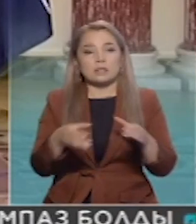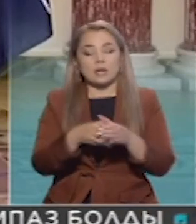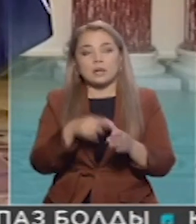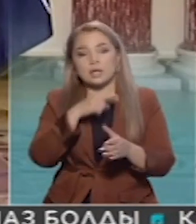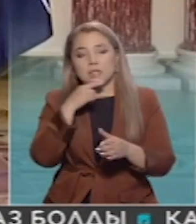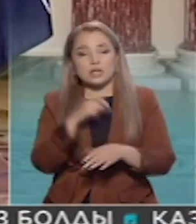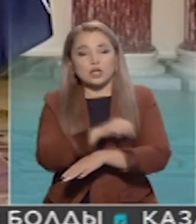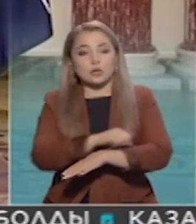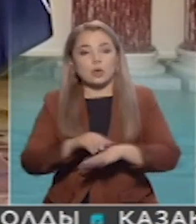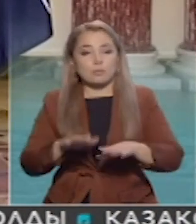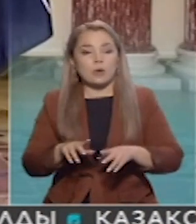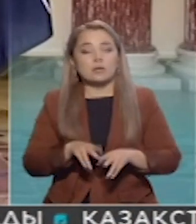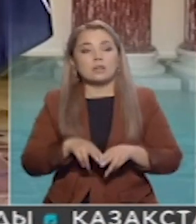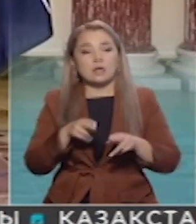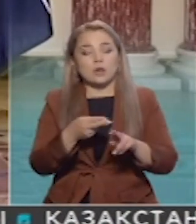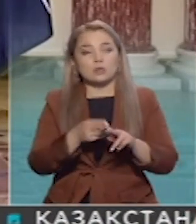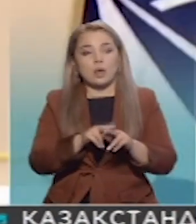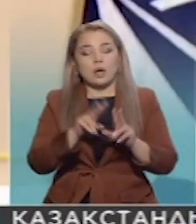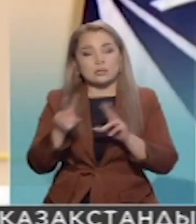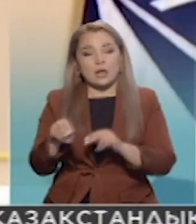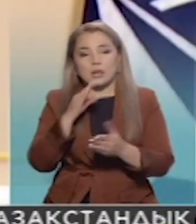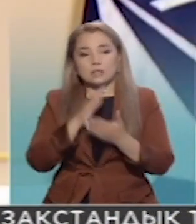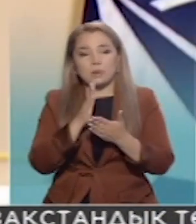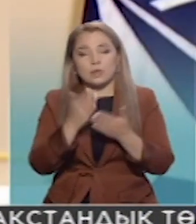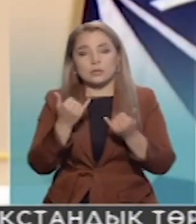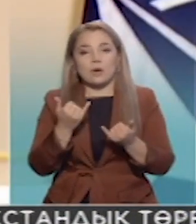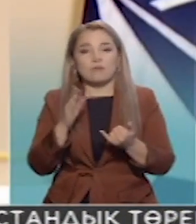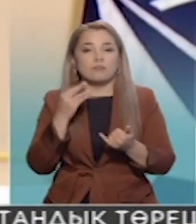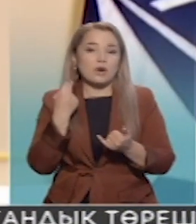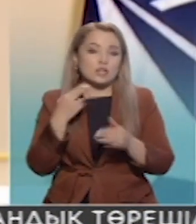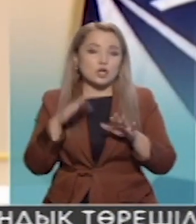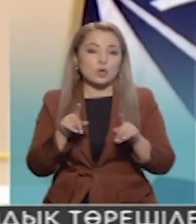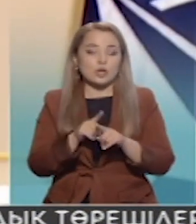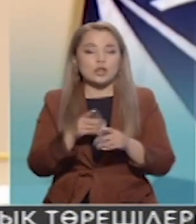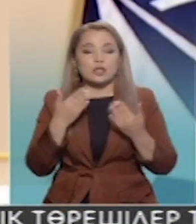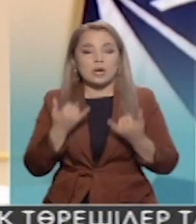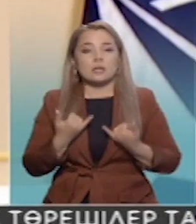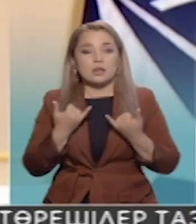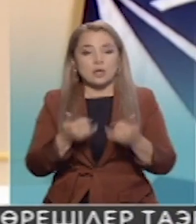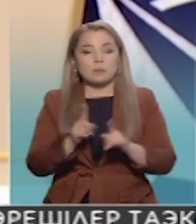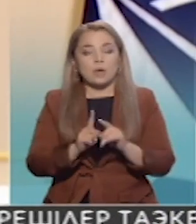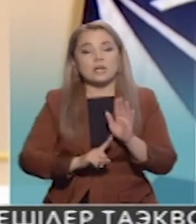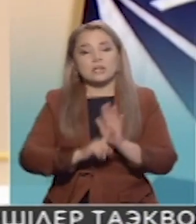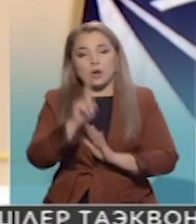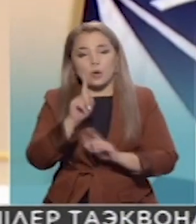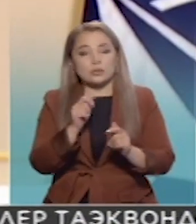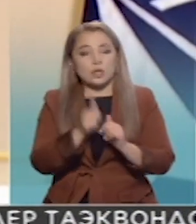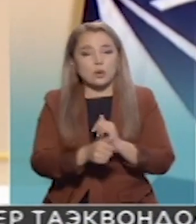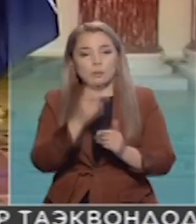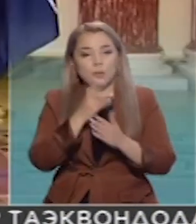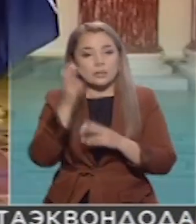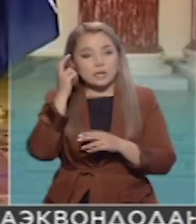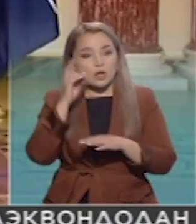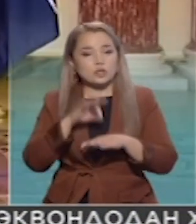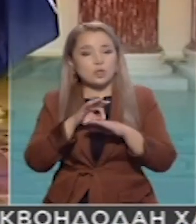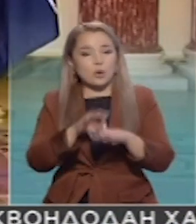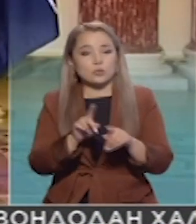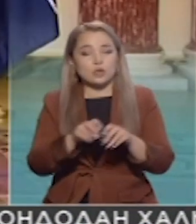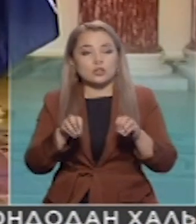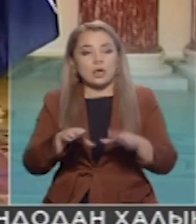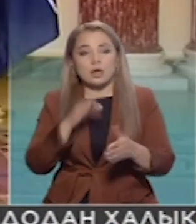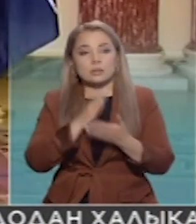Ресей территориясын атқыламауға уәде берген. Сондықтан Вашингтон жеңіл қозғалатын озық ракеталық жүйені Киевке жіберу туралы шешім қабылдап